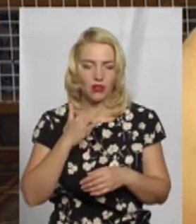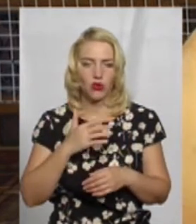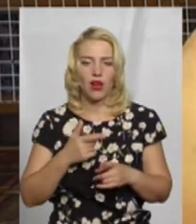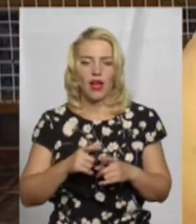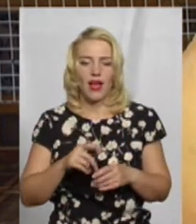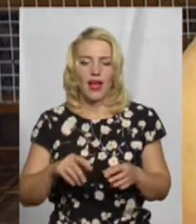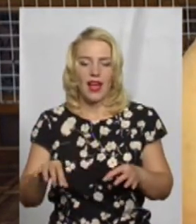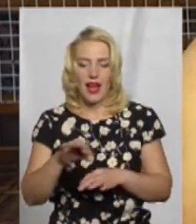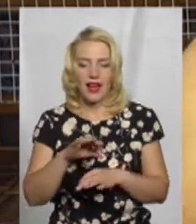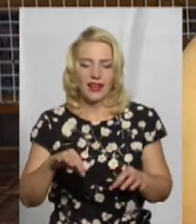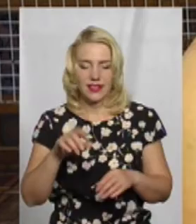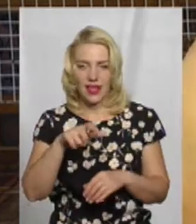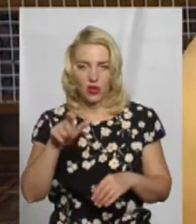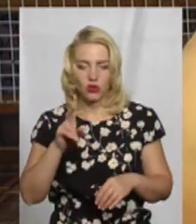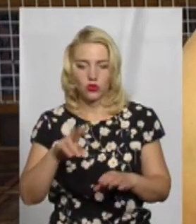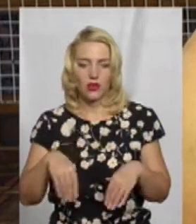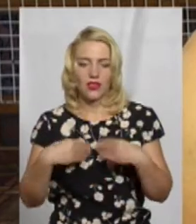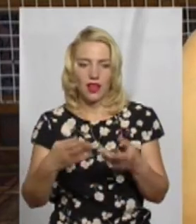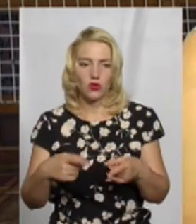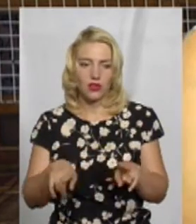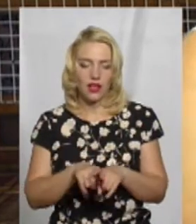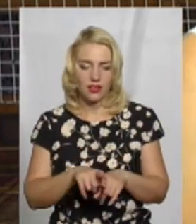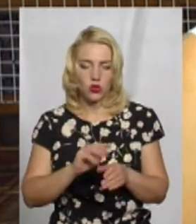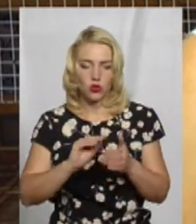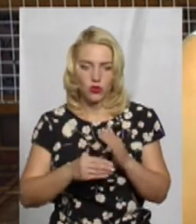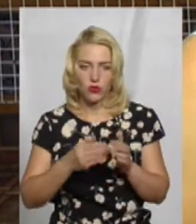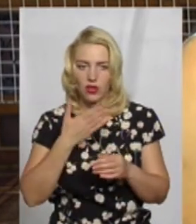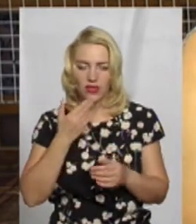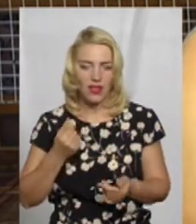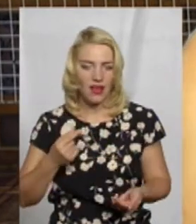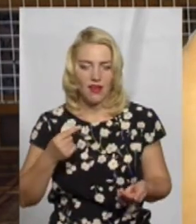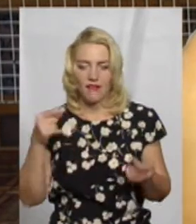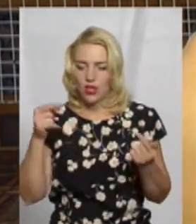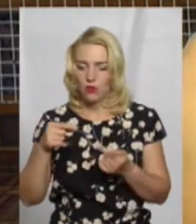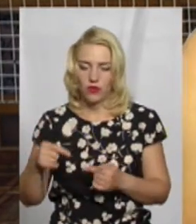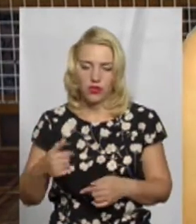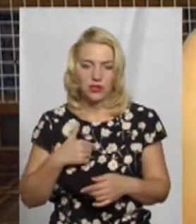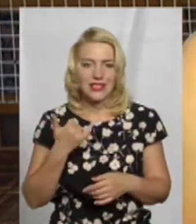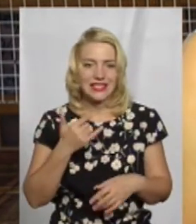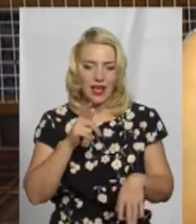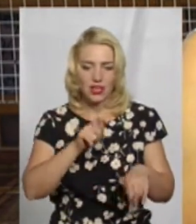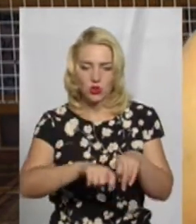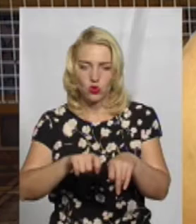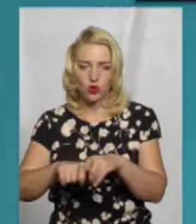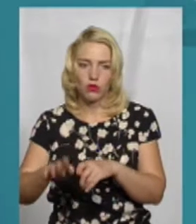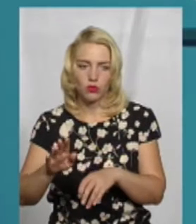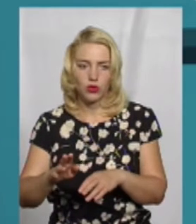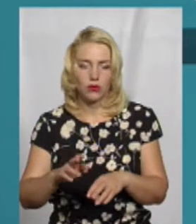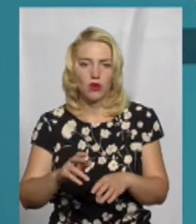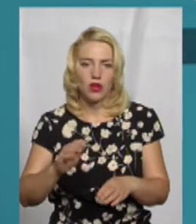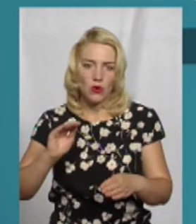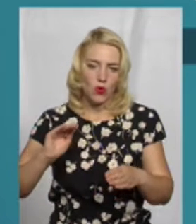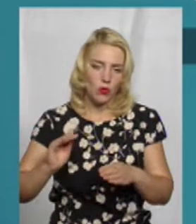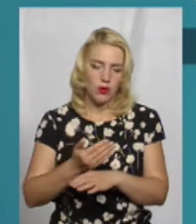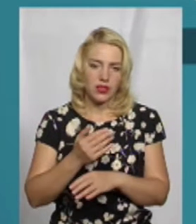які дають такі довідки, але хоча воно зовсім не відповідає. То ми зараз це відслідковуємо і будемо навіть залишати таких ліцензій.